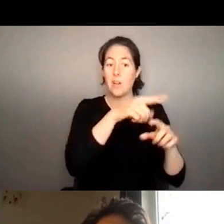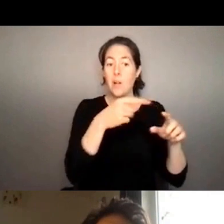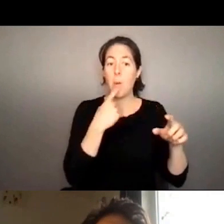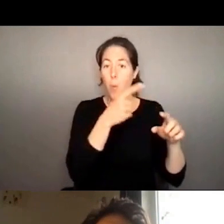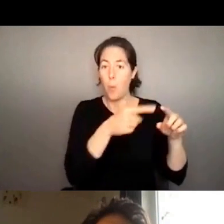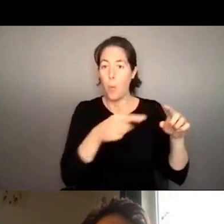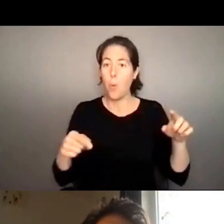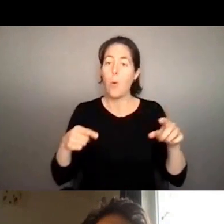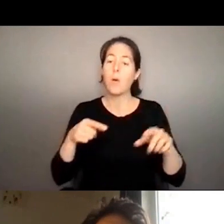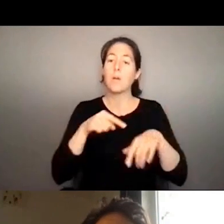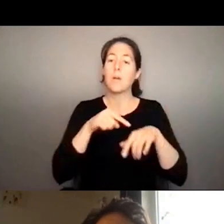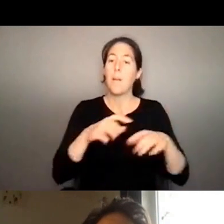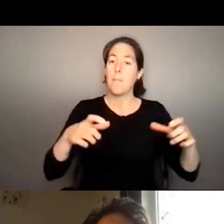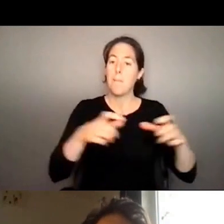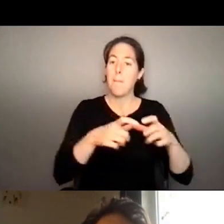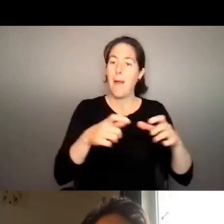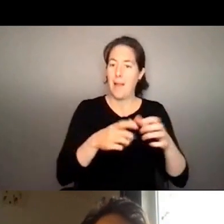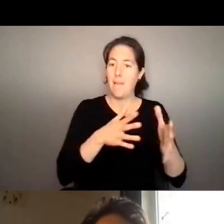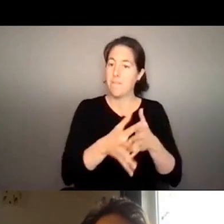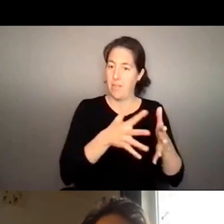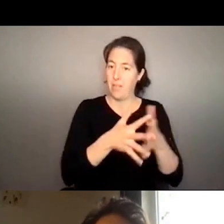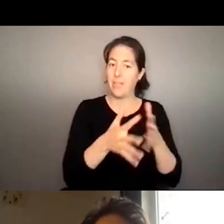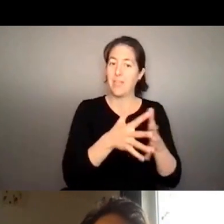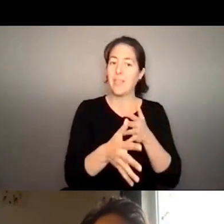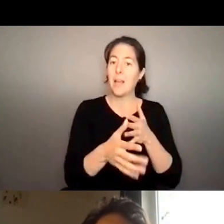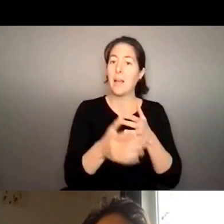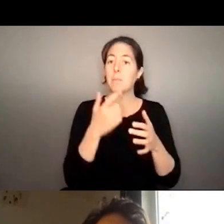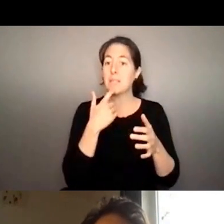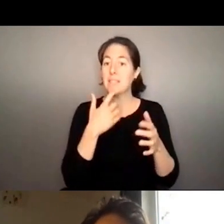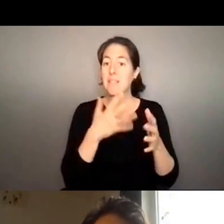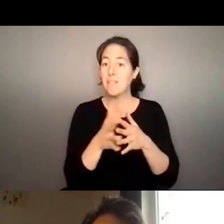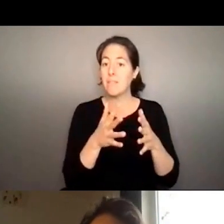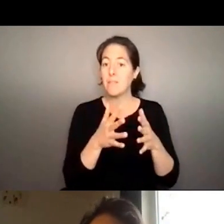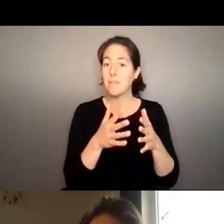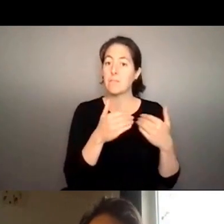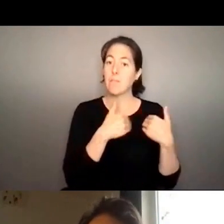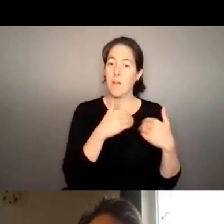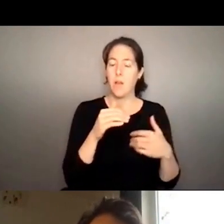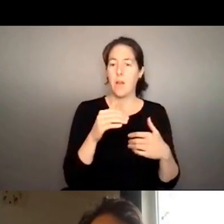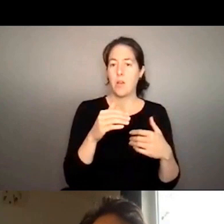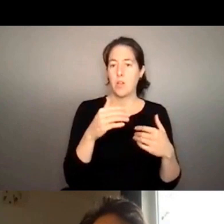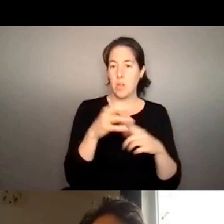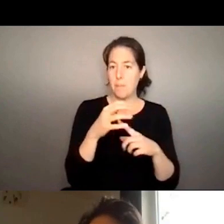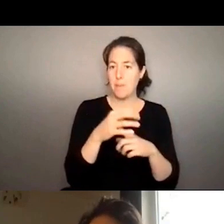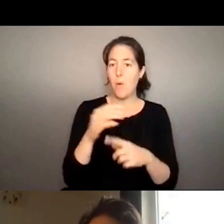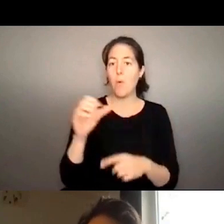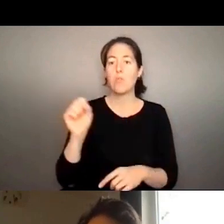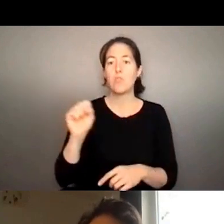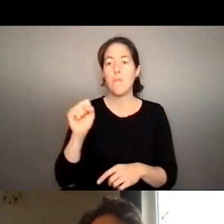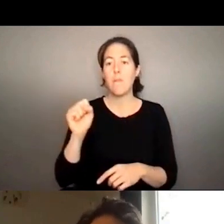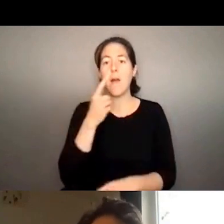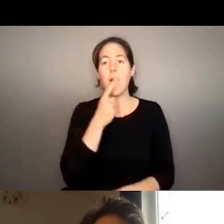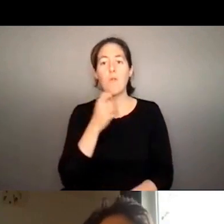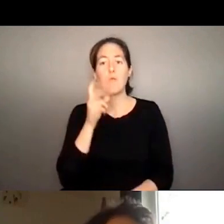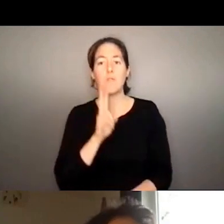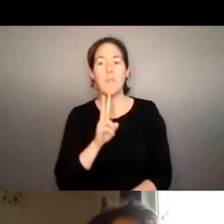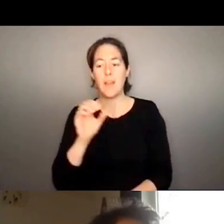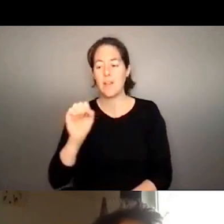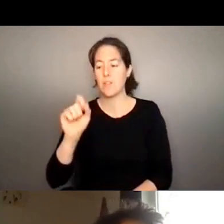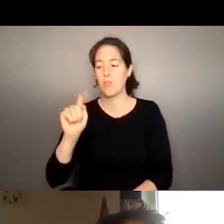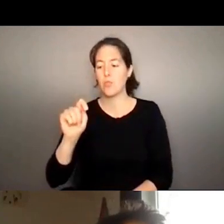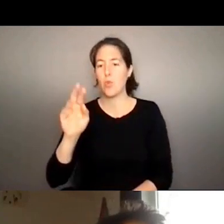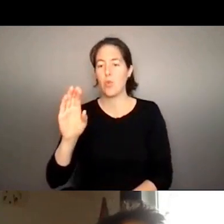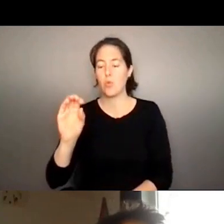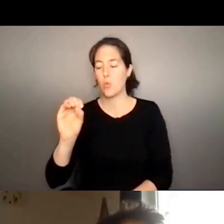filtrant qui est animé par les champignons. Donc, par exemple, le strophère rouge vin, comme dont je vous ai montré